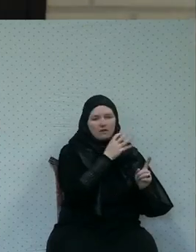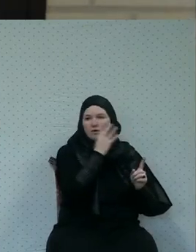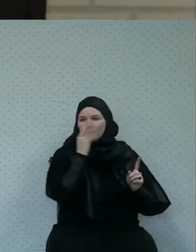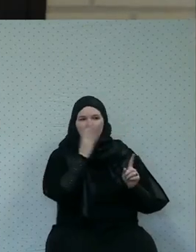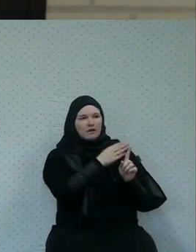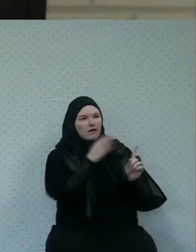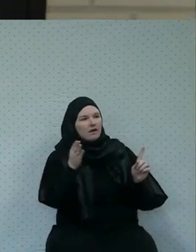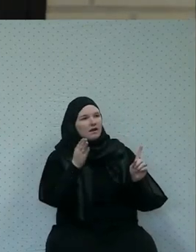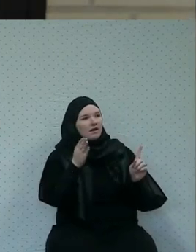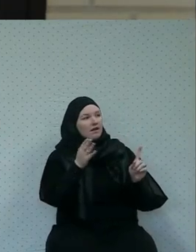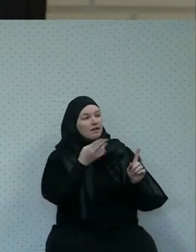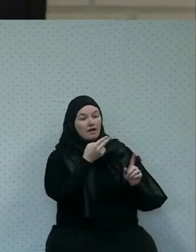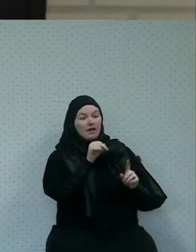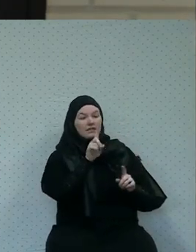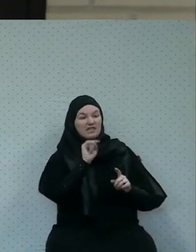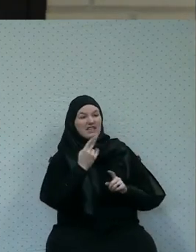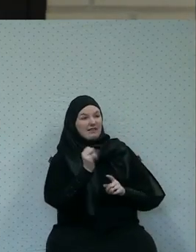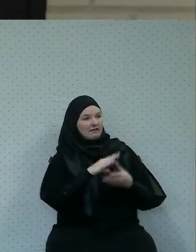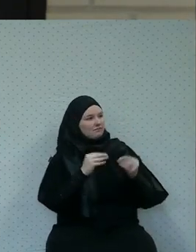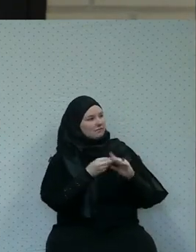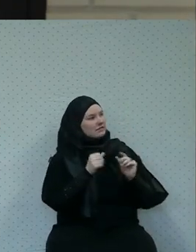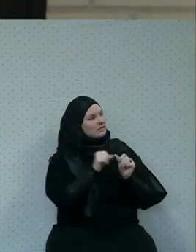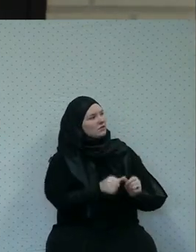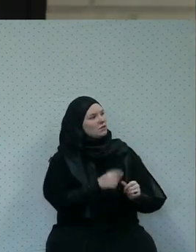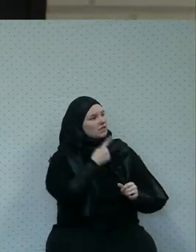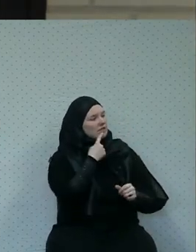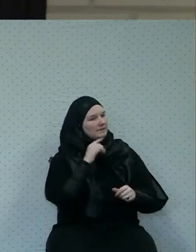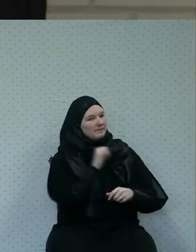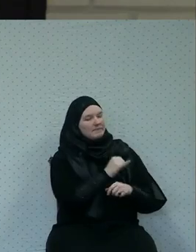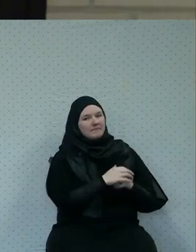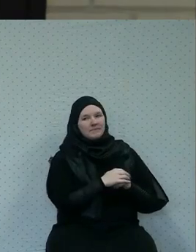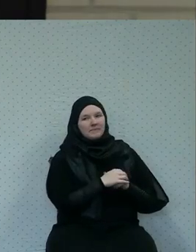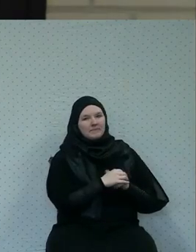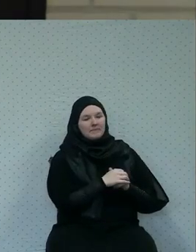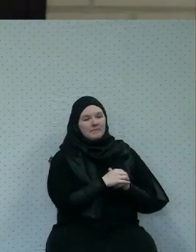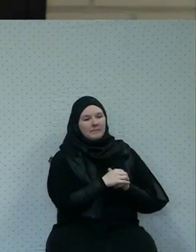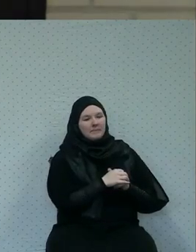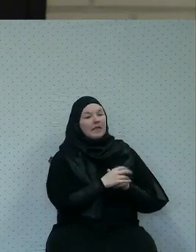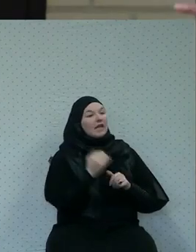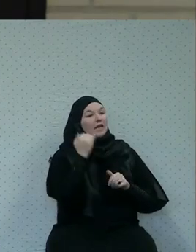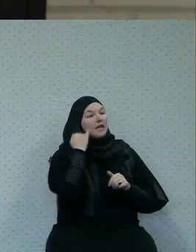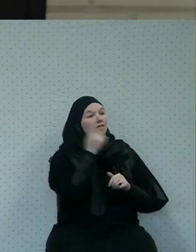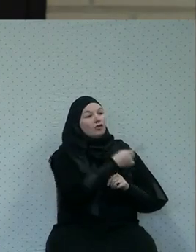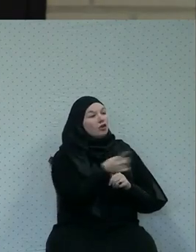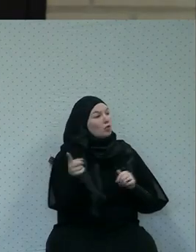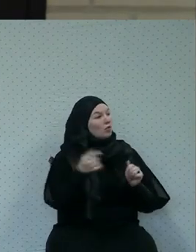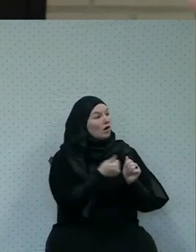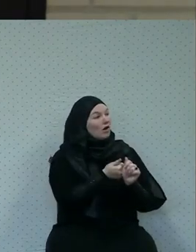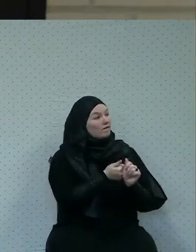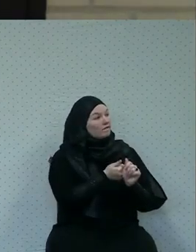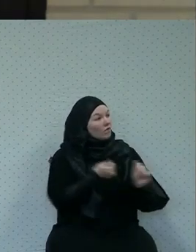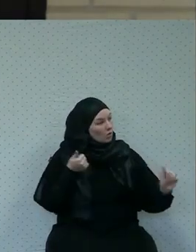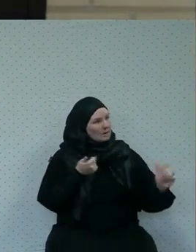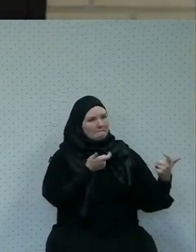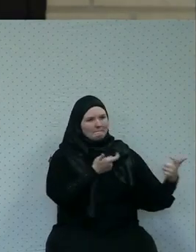the hadith continues to say, إِذَا اجْتُنِبَتِ الْكَبَائِرِ. If you avoid major